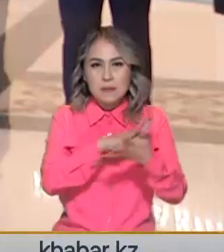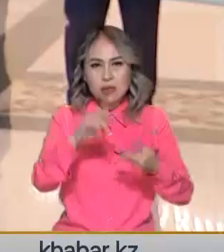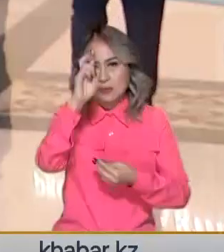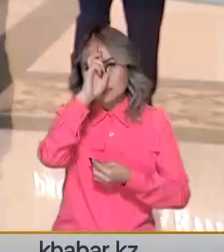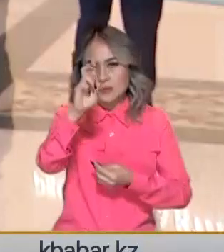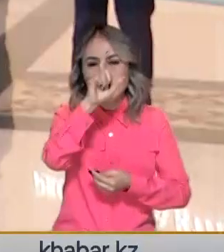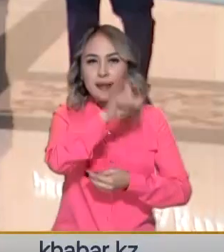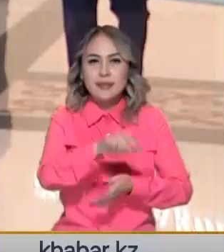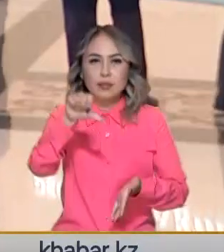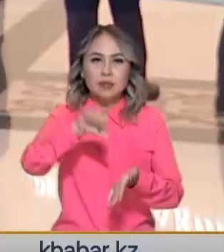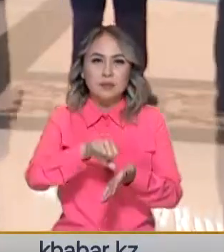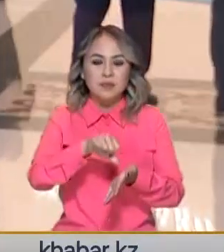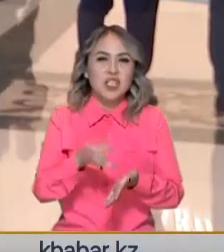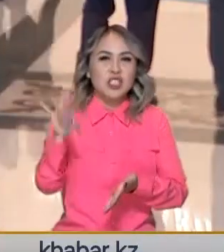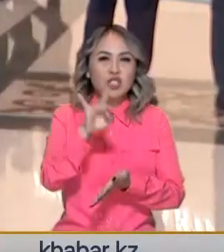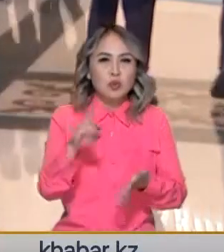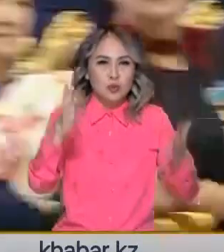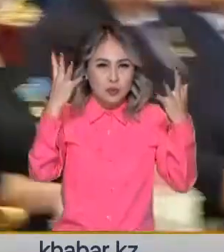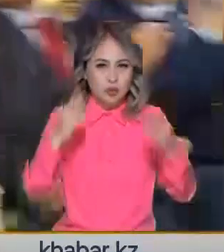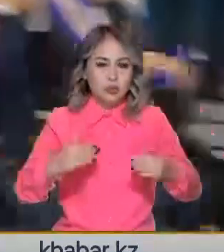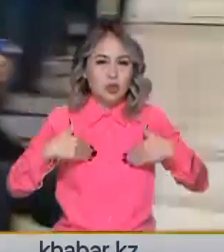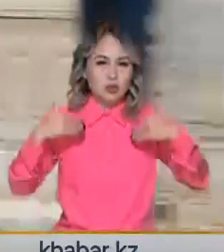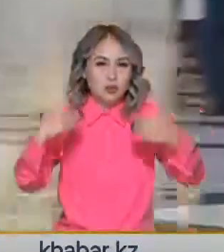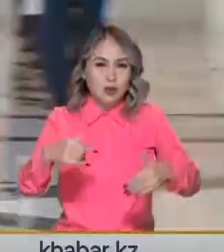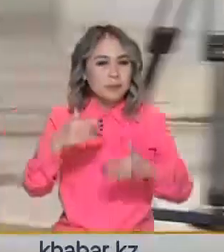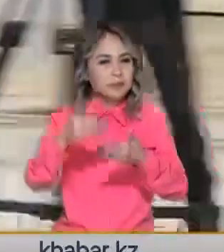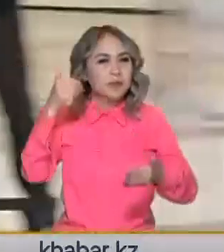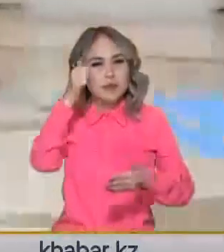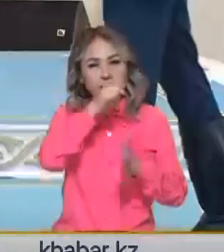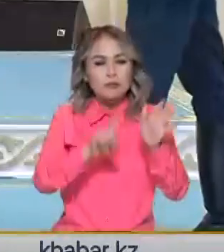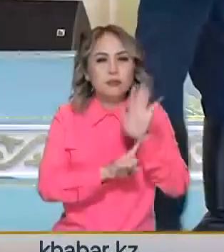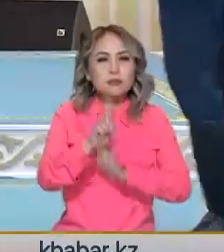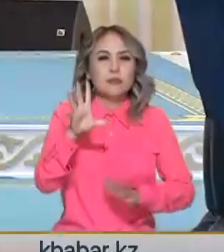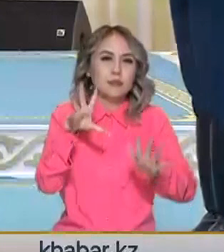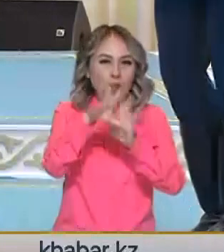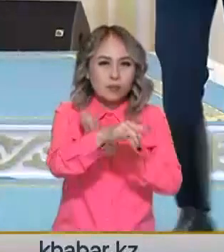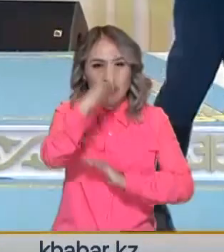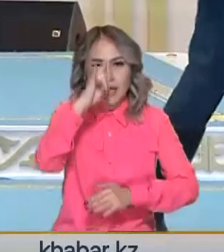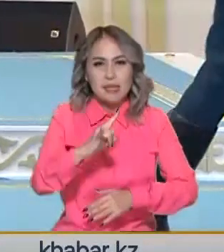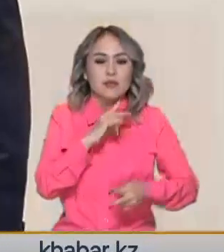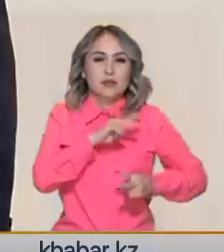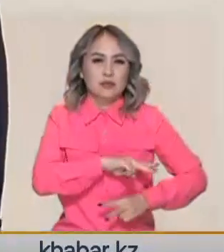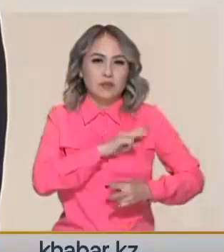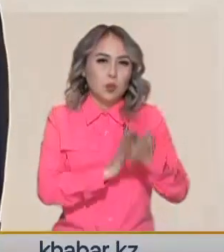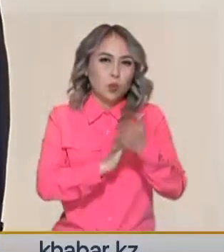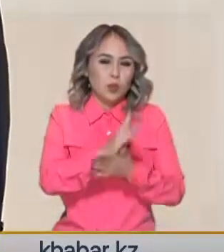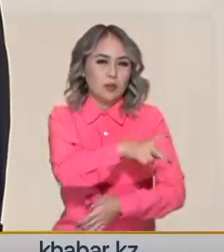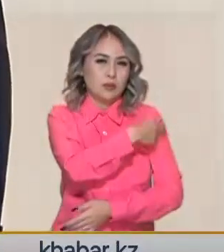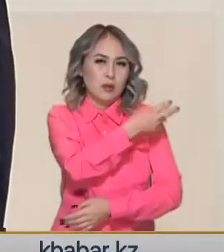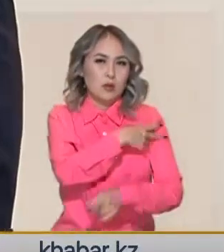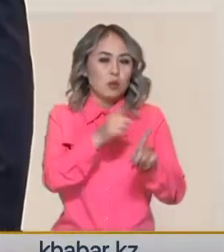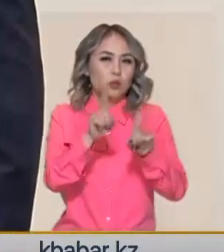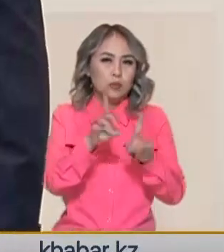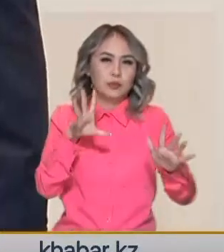мемлекетіміздің азаматтарын республика күнімен құттықтаймын. Биылдан бастап құрметті атақтар қатарына Қазақстанның еңбек сіңірген дәрігер атағы